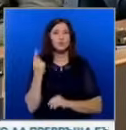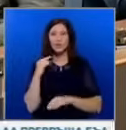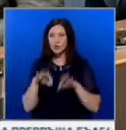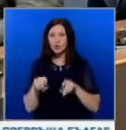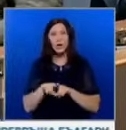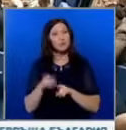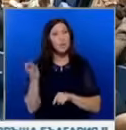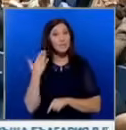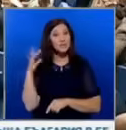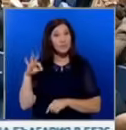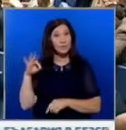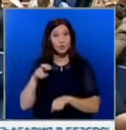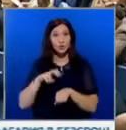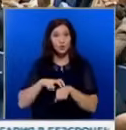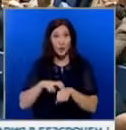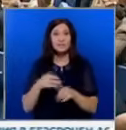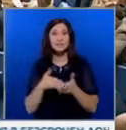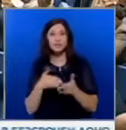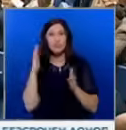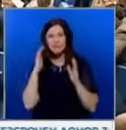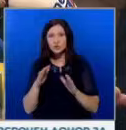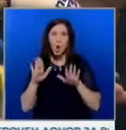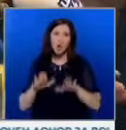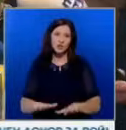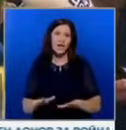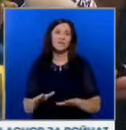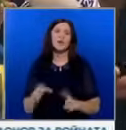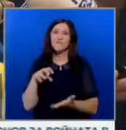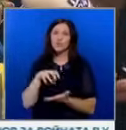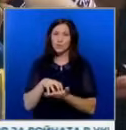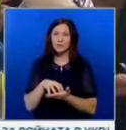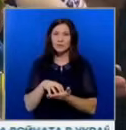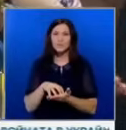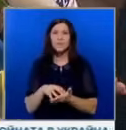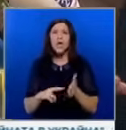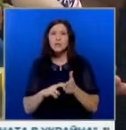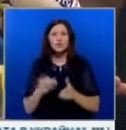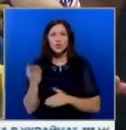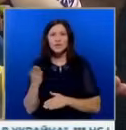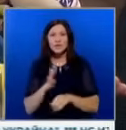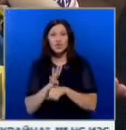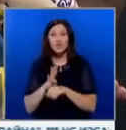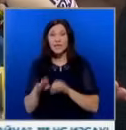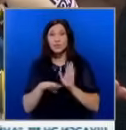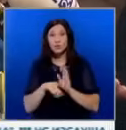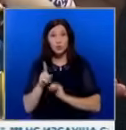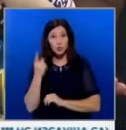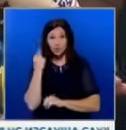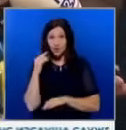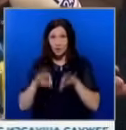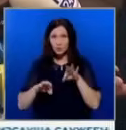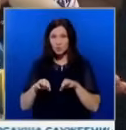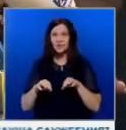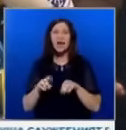както беше препоръчал Доган, срещу правителството, остават в групата. Изключвате ли тези 14 депутати, които вчера гласуваха